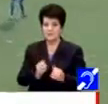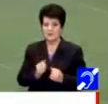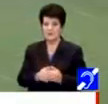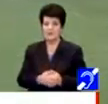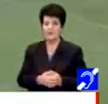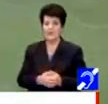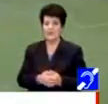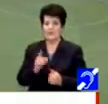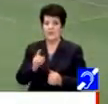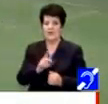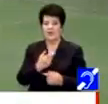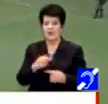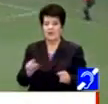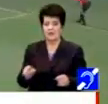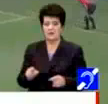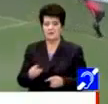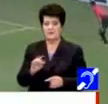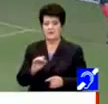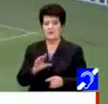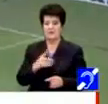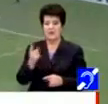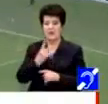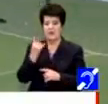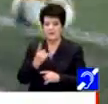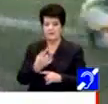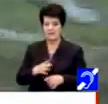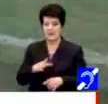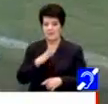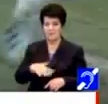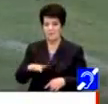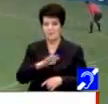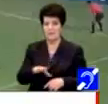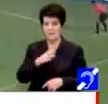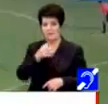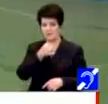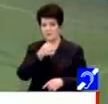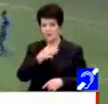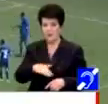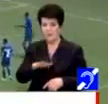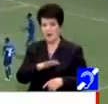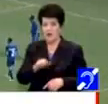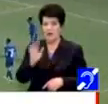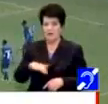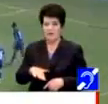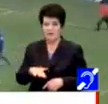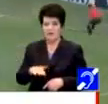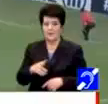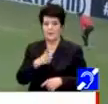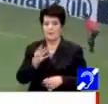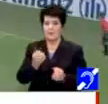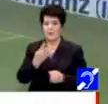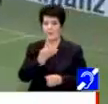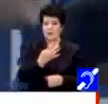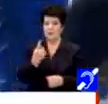Bulai. La reluare, Al Hilal a risipit orice emoții. Mai întâi, Al Hayri, presat de Gomis, a marcat în propria poartă. Apoi, Al Shalub a stabilit rezultatul final